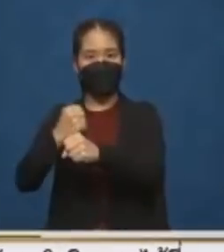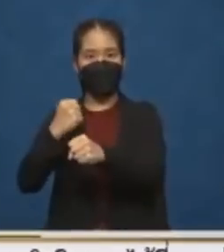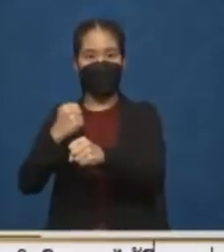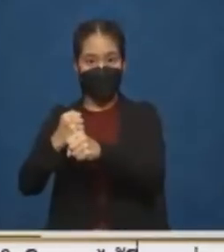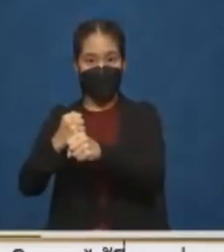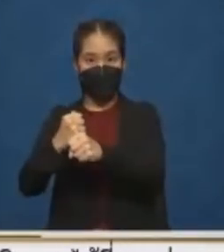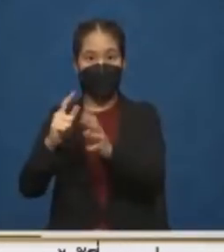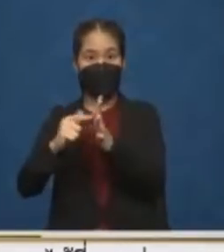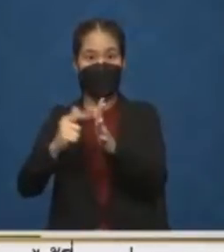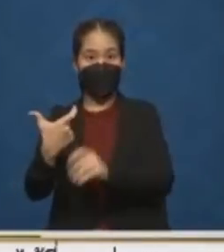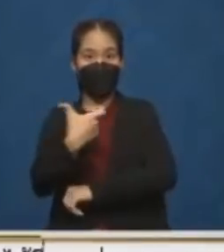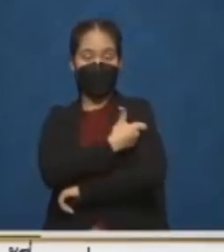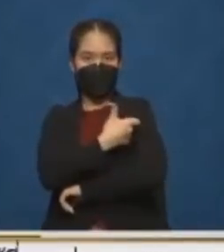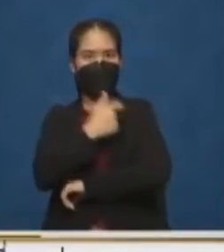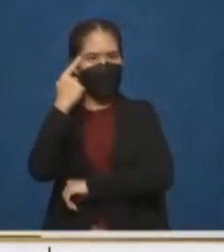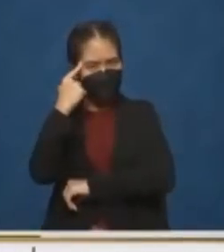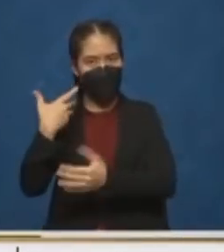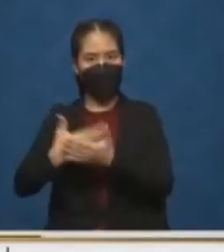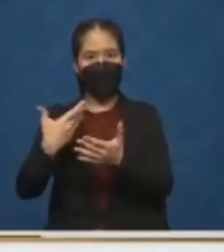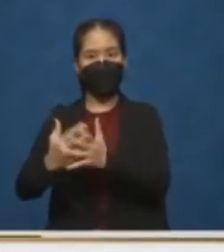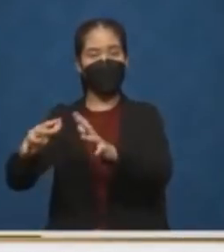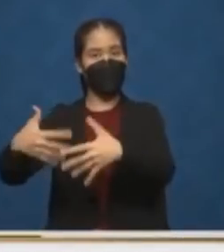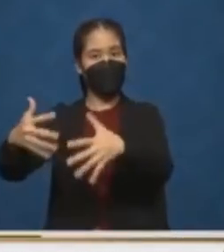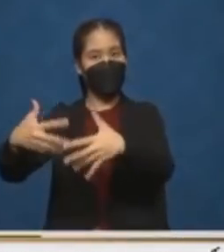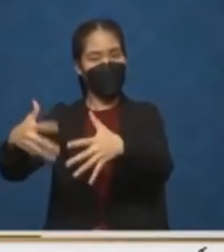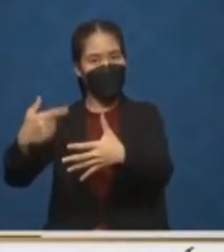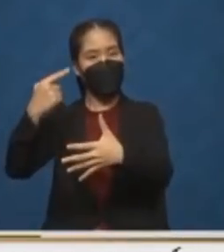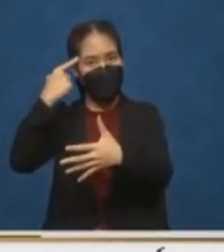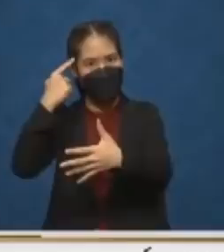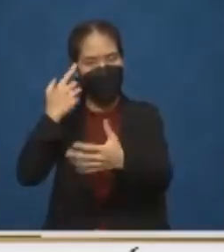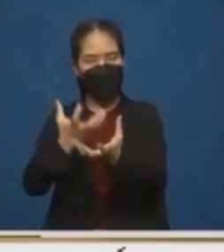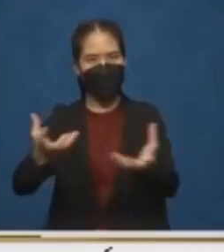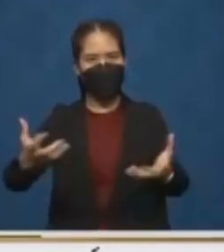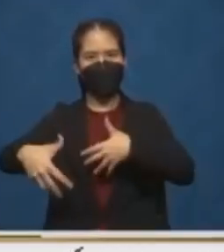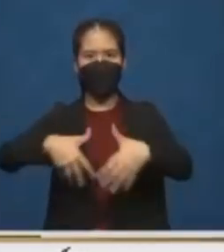ษต Afric จะสามารถทำกบไรและสามารถเป็ศิค้าสาธนาล้